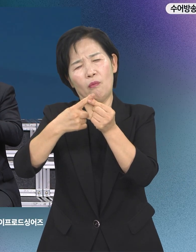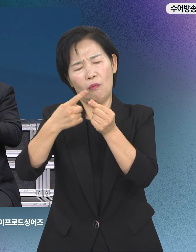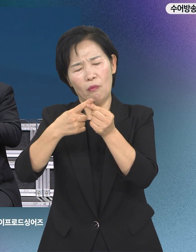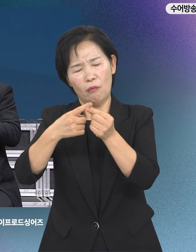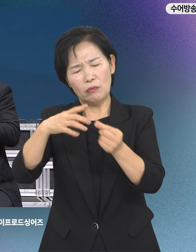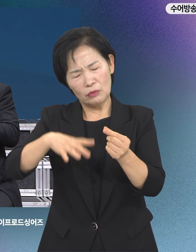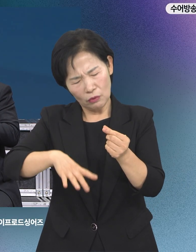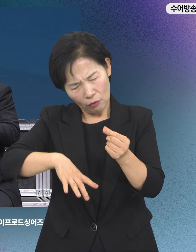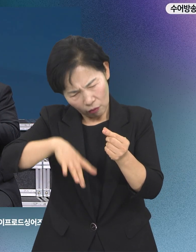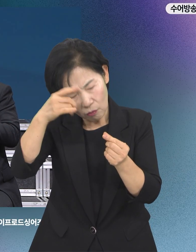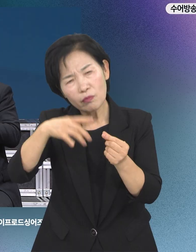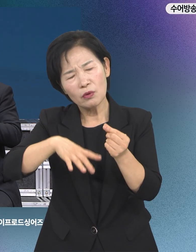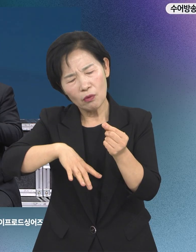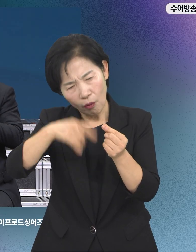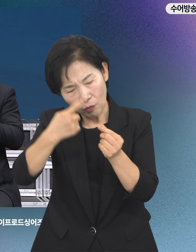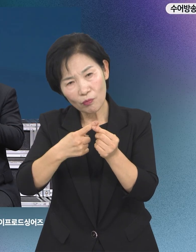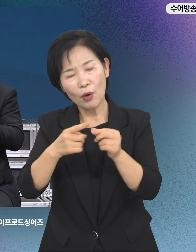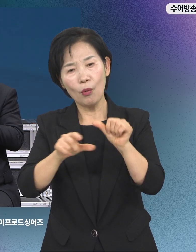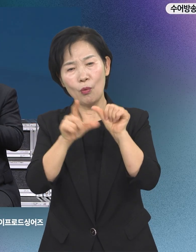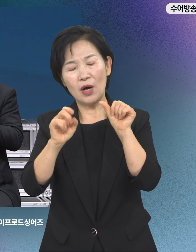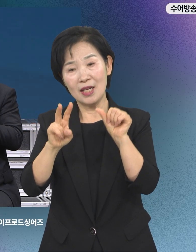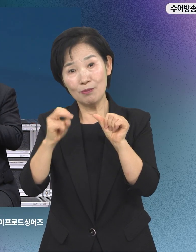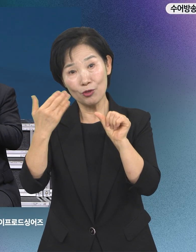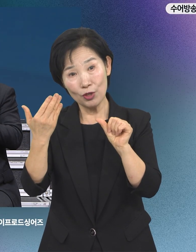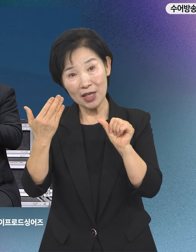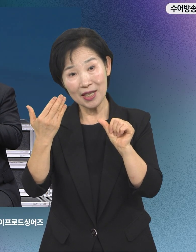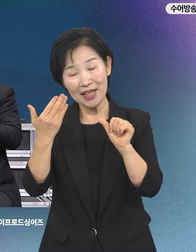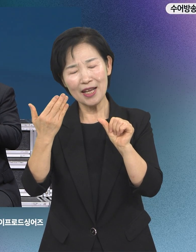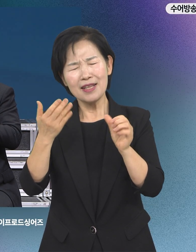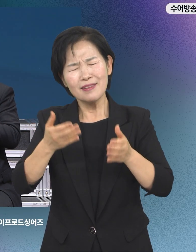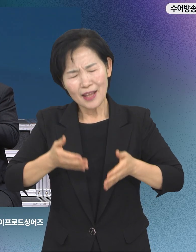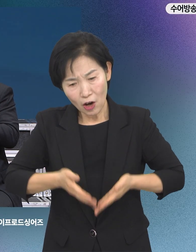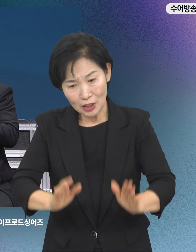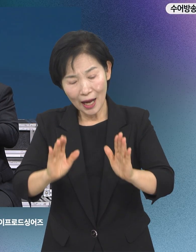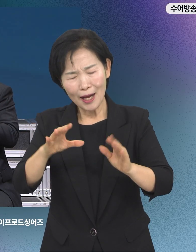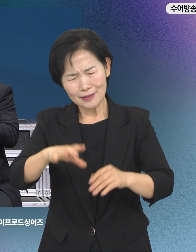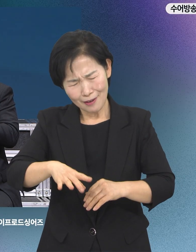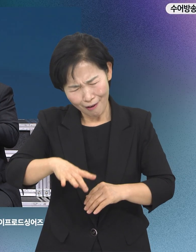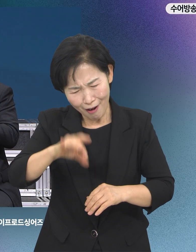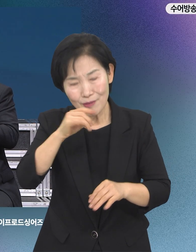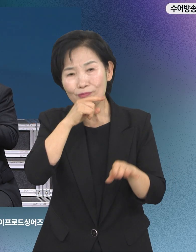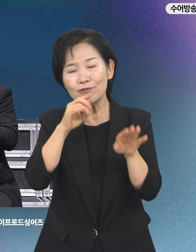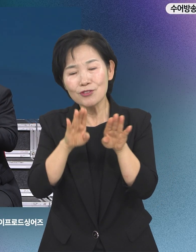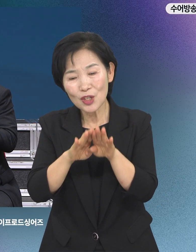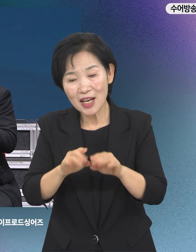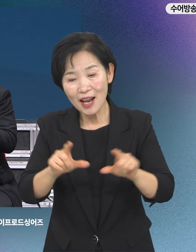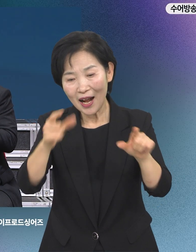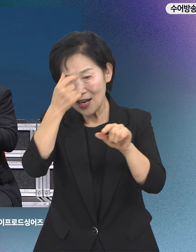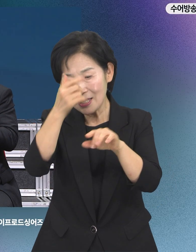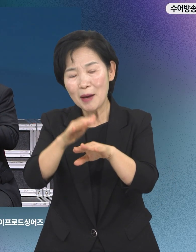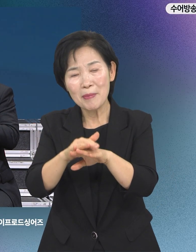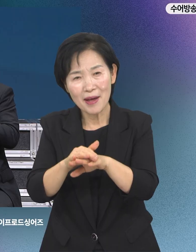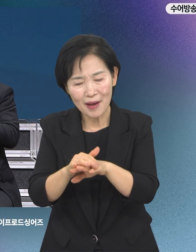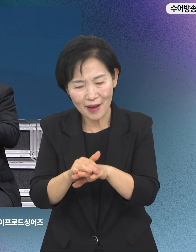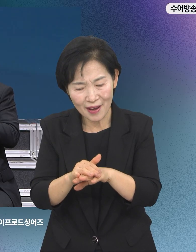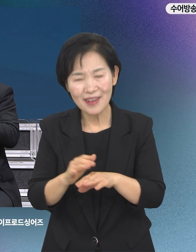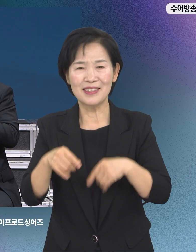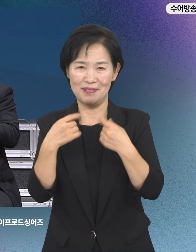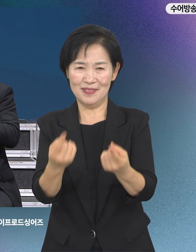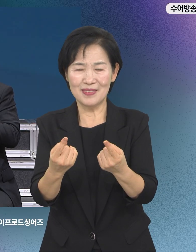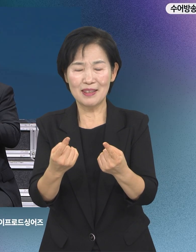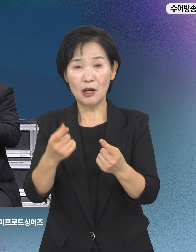그리고 5월 29일 난생 처음 드린 주일 예배에서 목사님의 기도 소리를 듣는